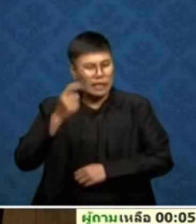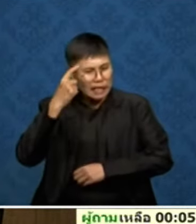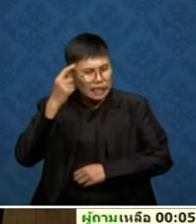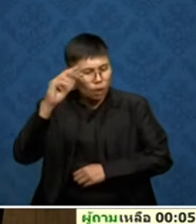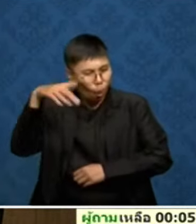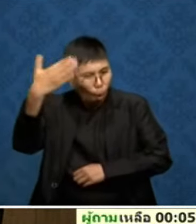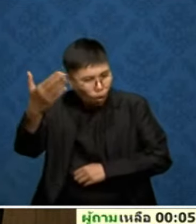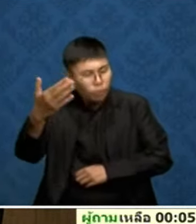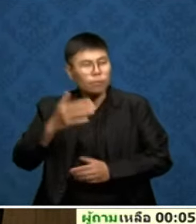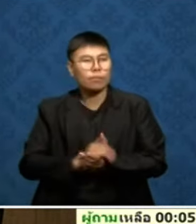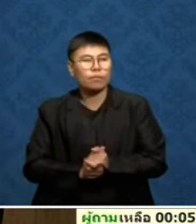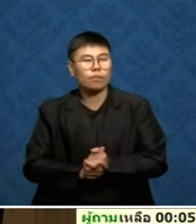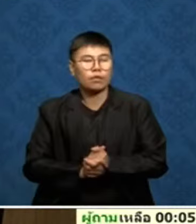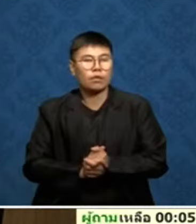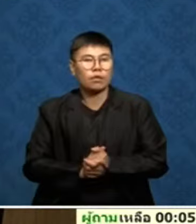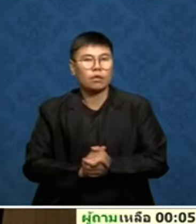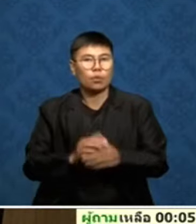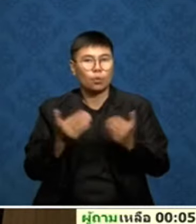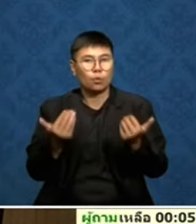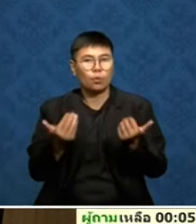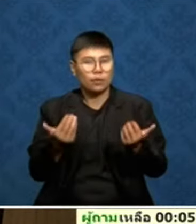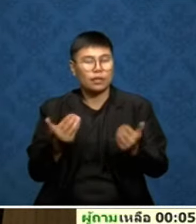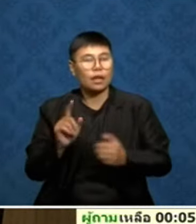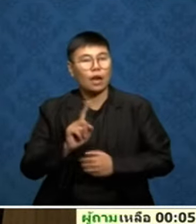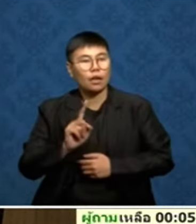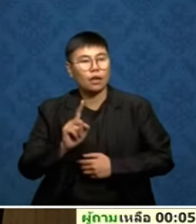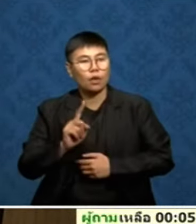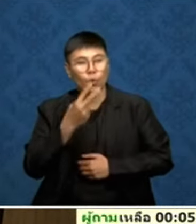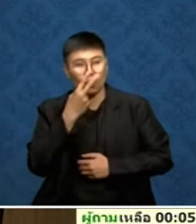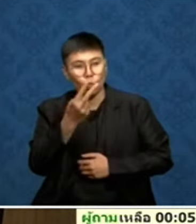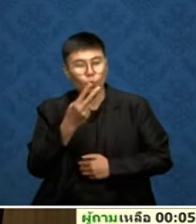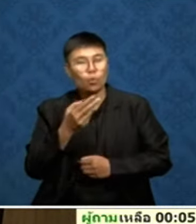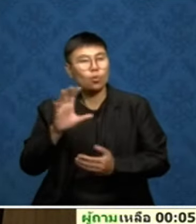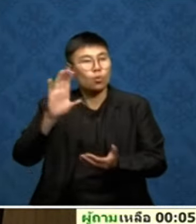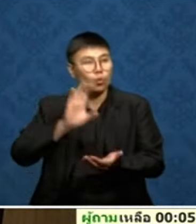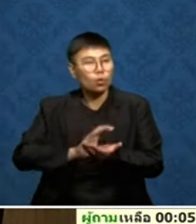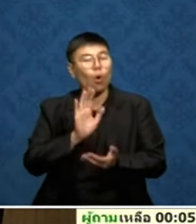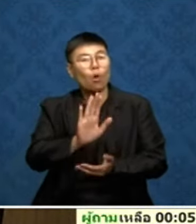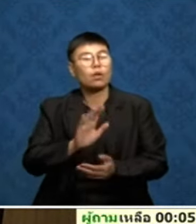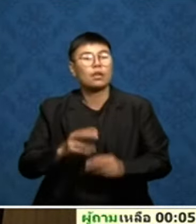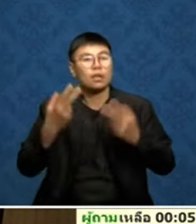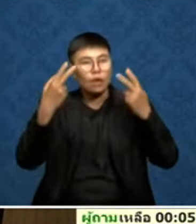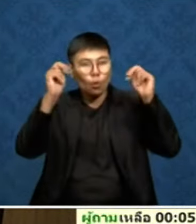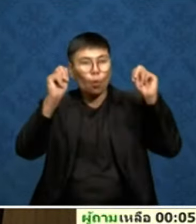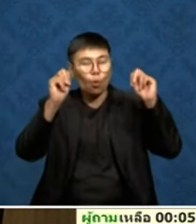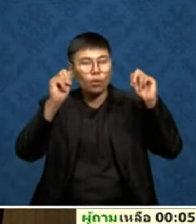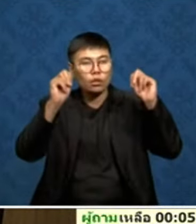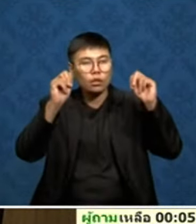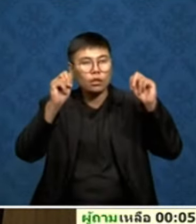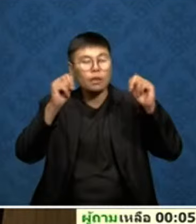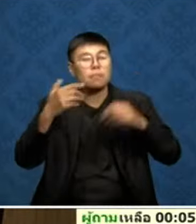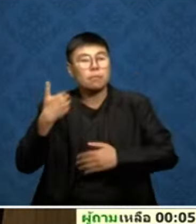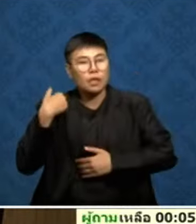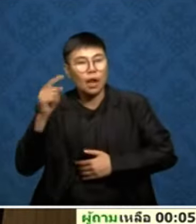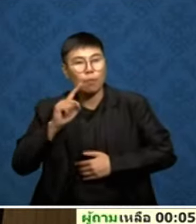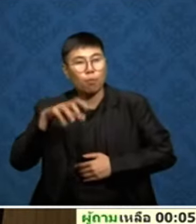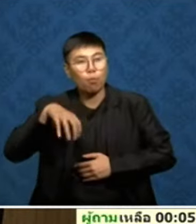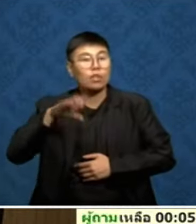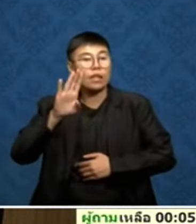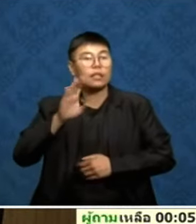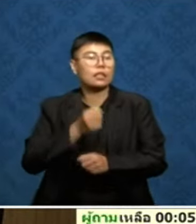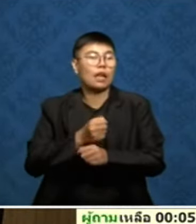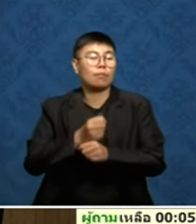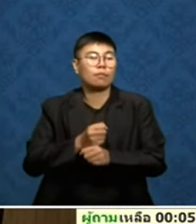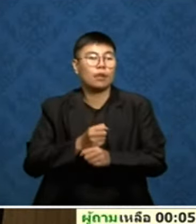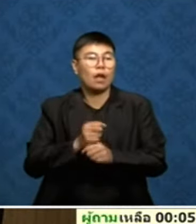ครับโอเคครับจนวันนี้เราก็จะได้เห็นผลงานการดึงการลงทุนของท่านนายกแล้วครับที่เราวาดฝันว่าเราจะได้บริษัทที่ทำระบบคล